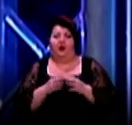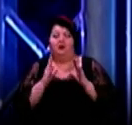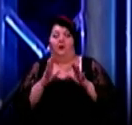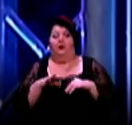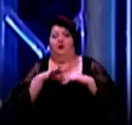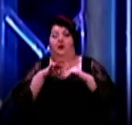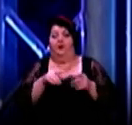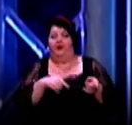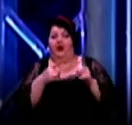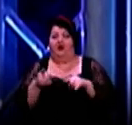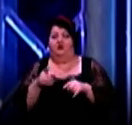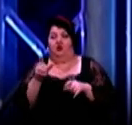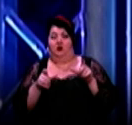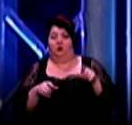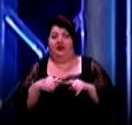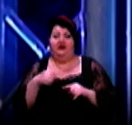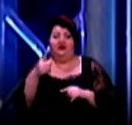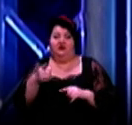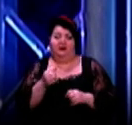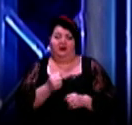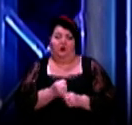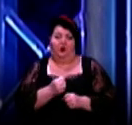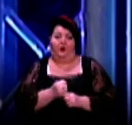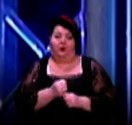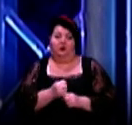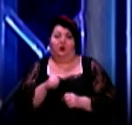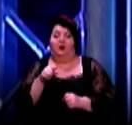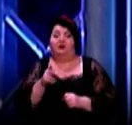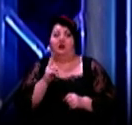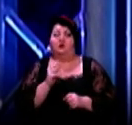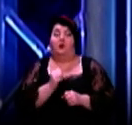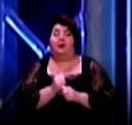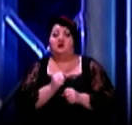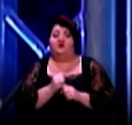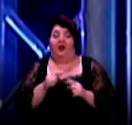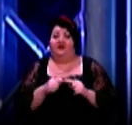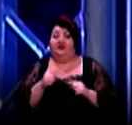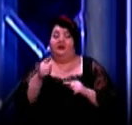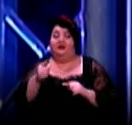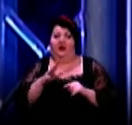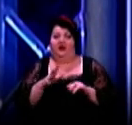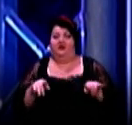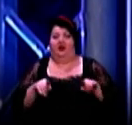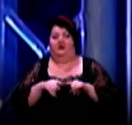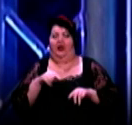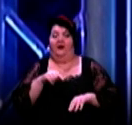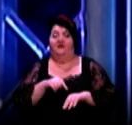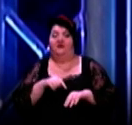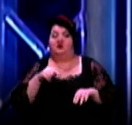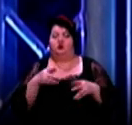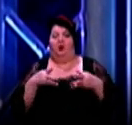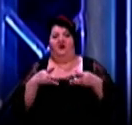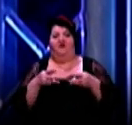переводити людей на дистанційну роботу. Ті, хто працював дистанційно, не так відчули